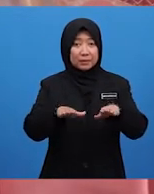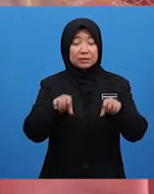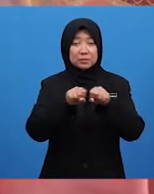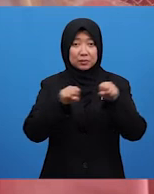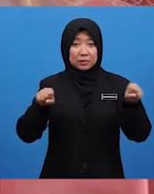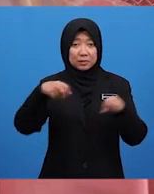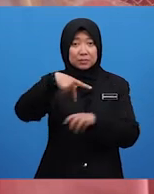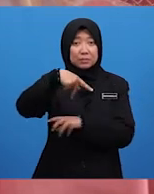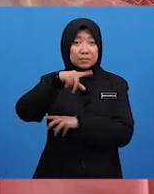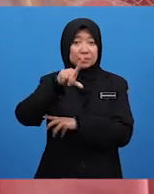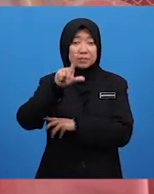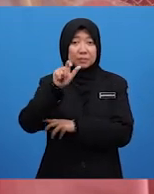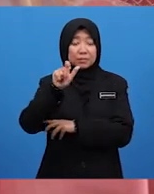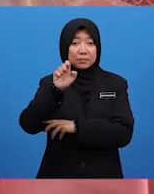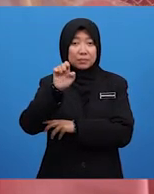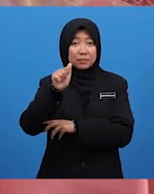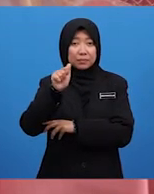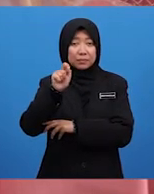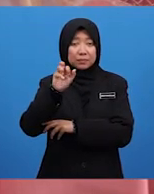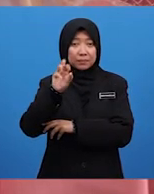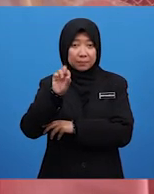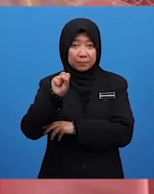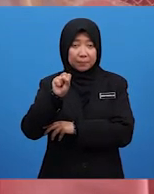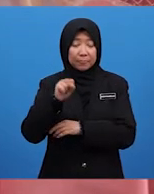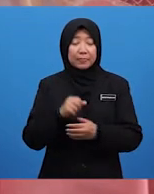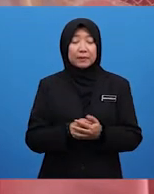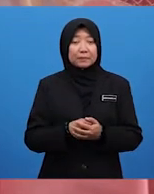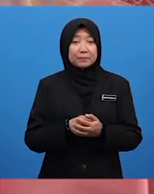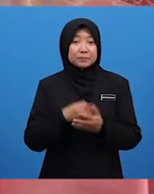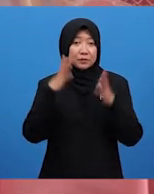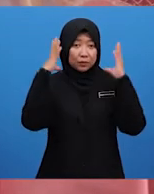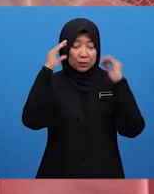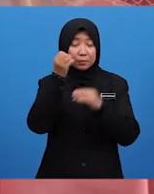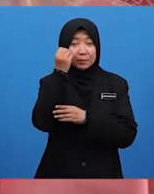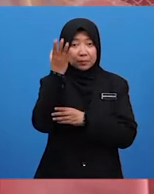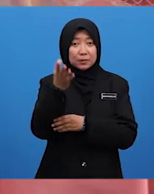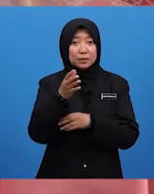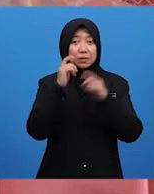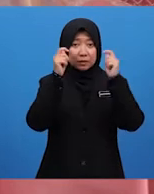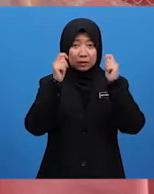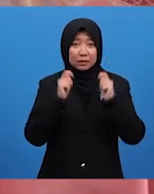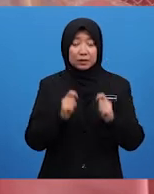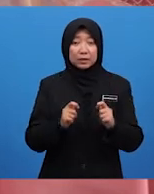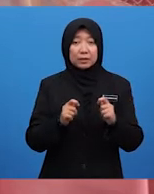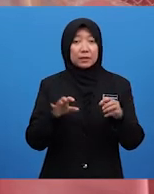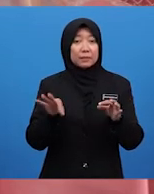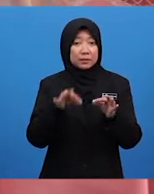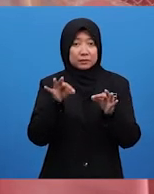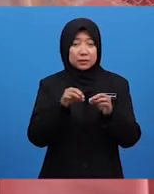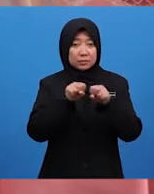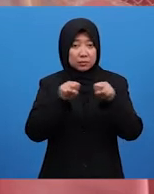smoking glitters. Suka cikgu ingatkan di sini bahawa teknik menjahit smoking ini